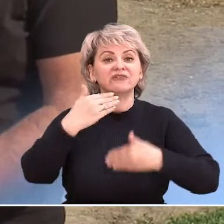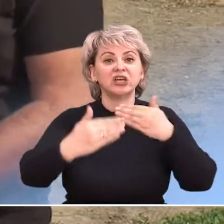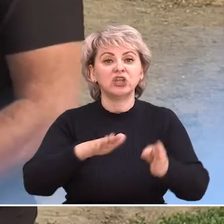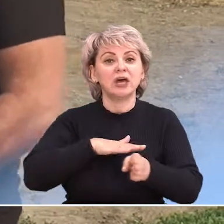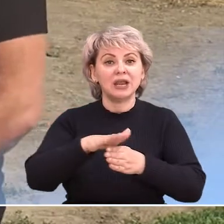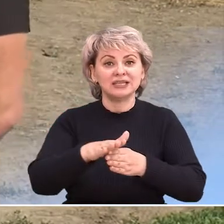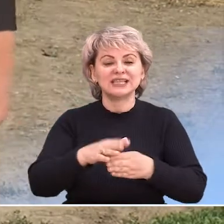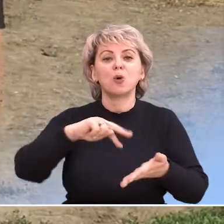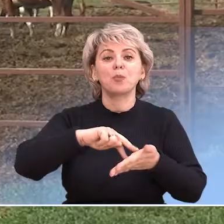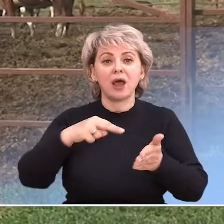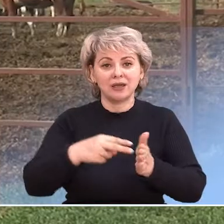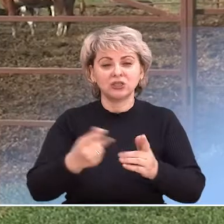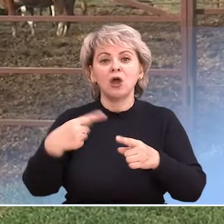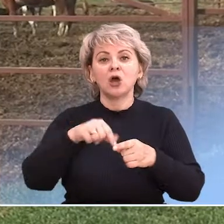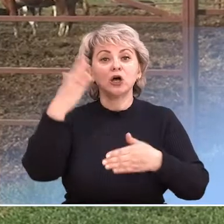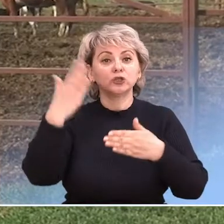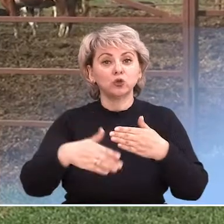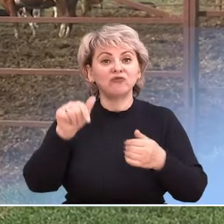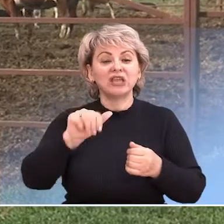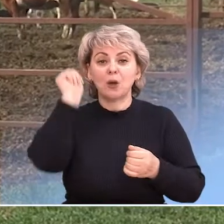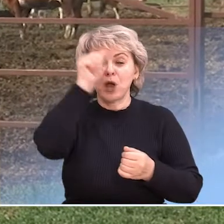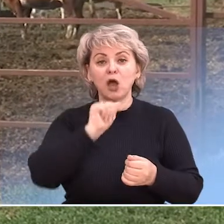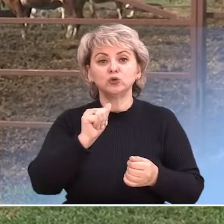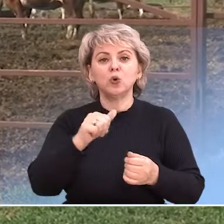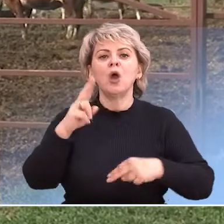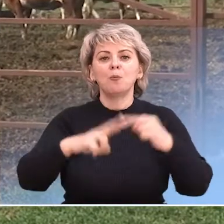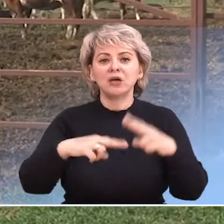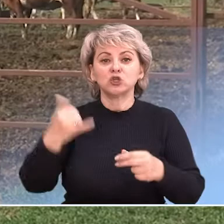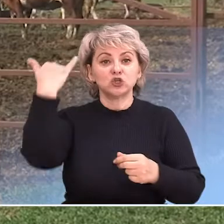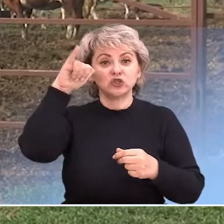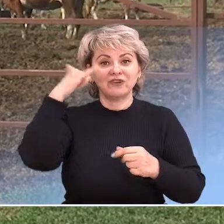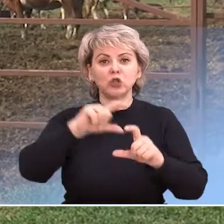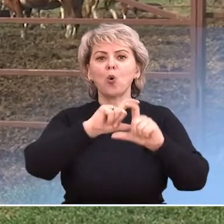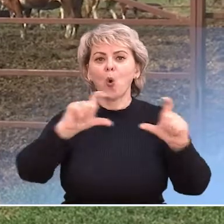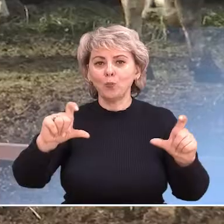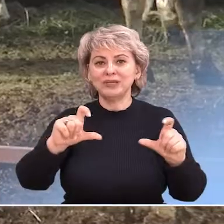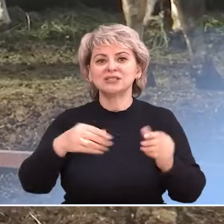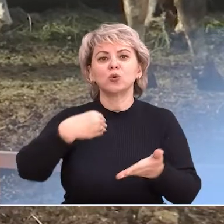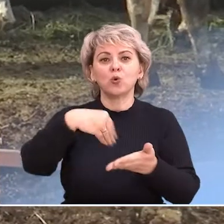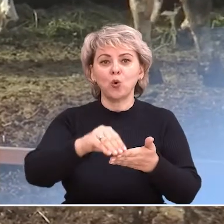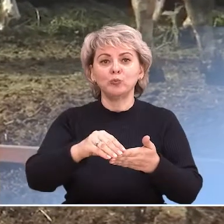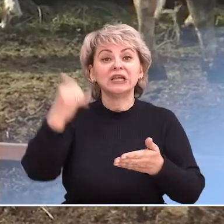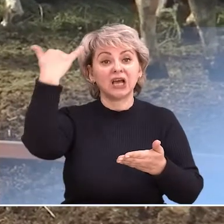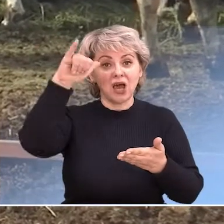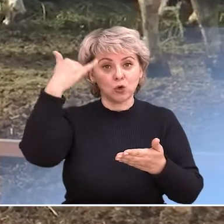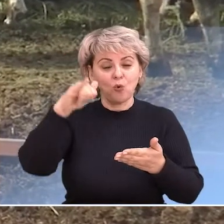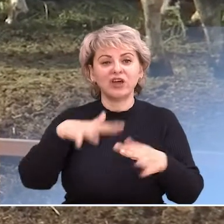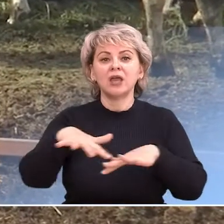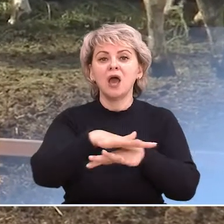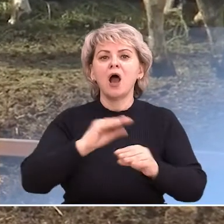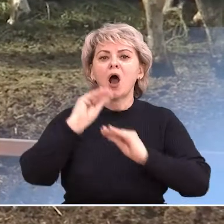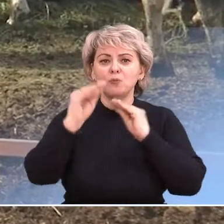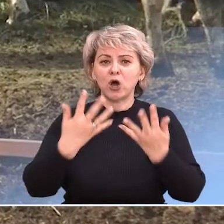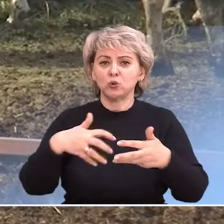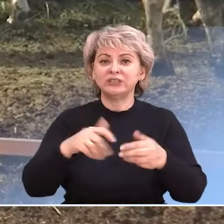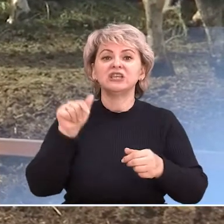итоги первого этапа реализации проекта, который завершен в этом году. Построен животноводческий комплекс, закуплен крупный рогатый